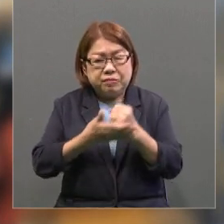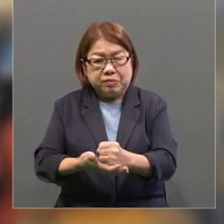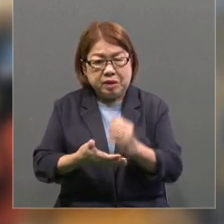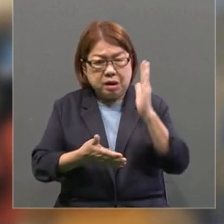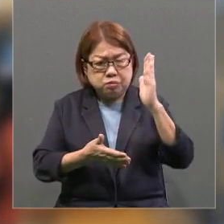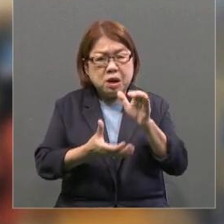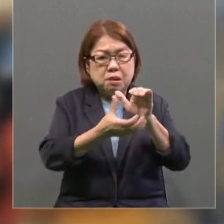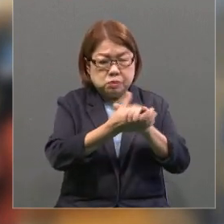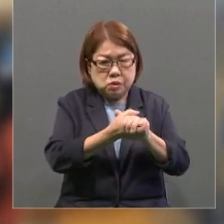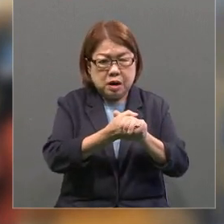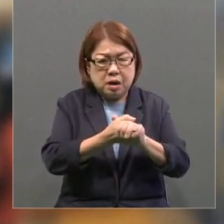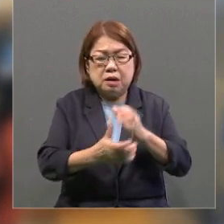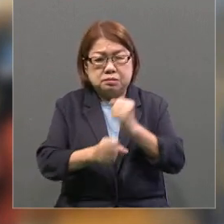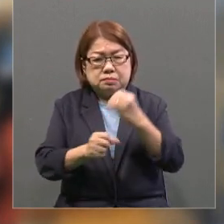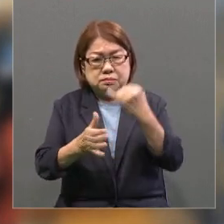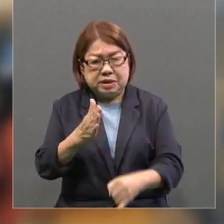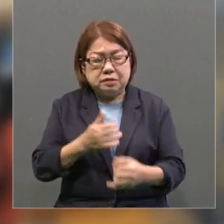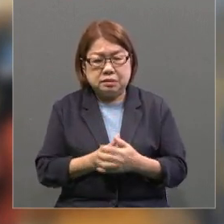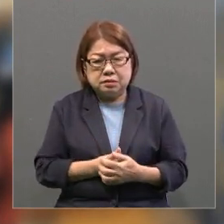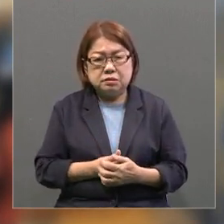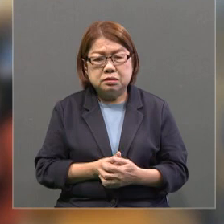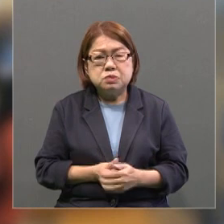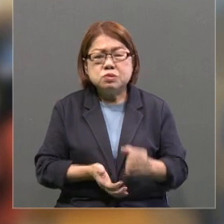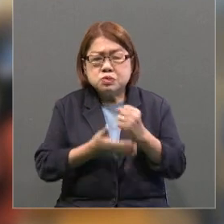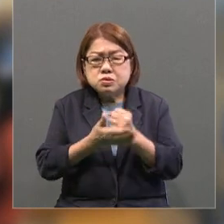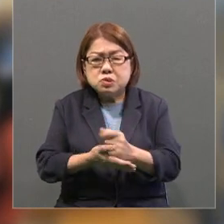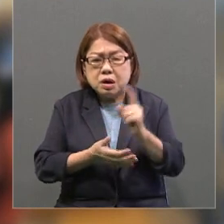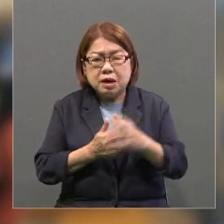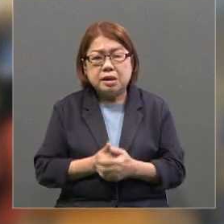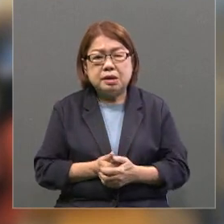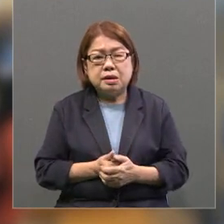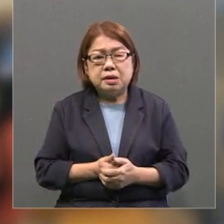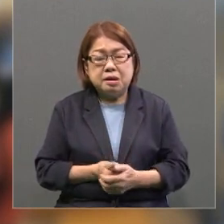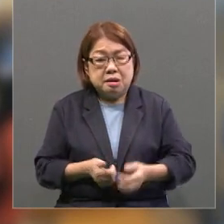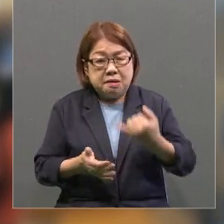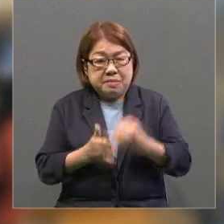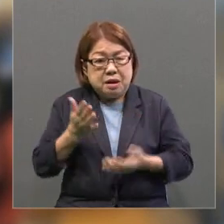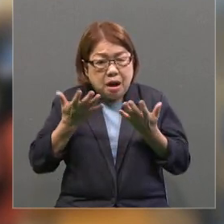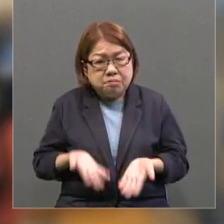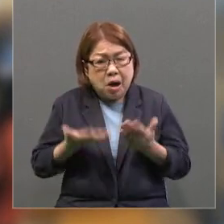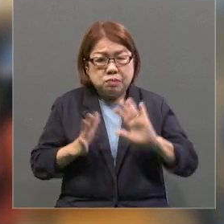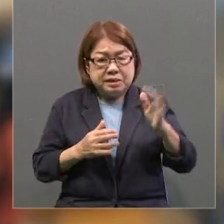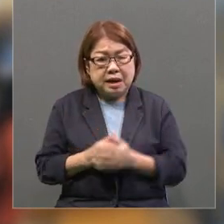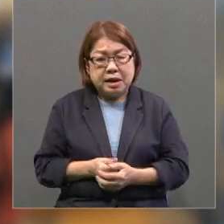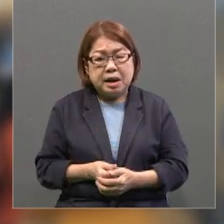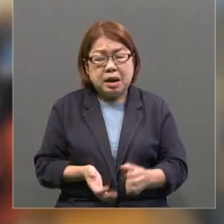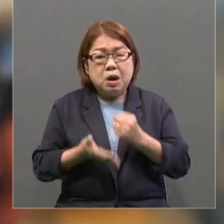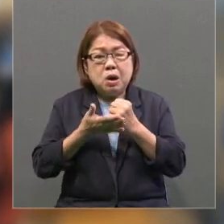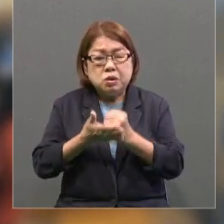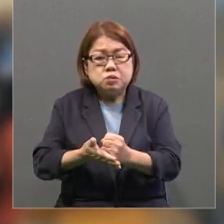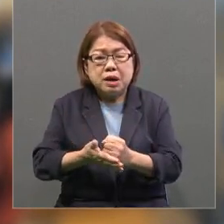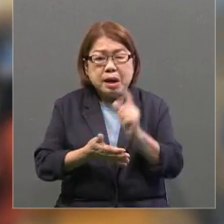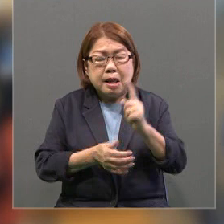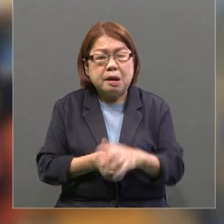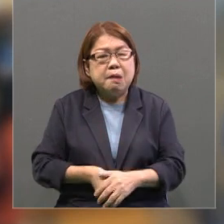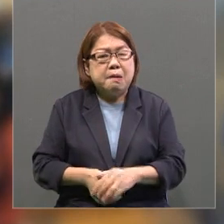ผู้กระทำความผิดหรือเป็นผู้ต้องหาว่าเป็นผู้กระทำความผิดที่ไม่ใช่ความผิดลหุโทษคือช่วยเพื่อไม่ให้คนนี้ต้องโทษโดย